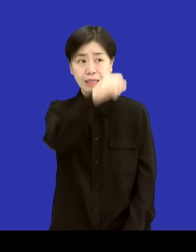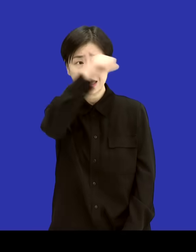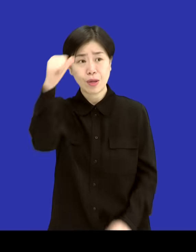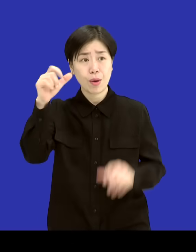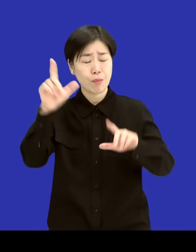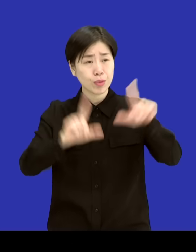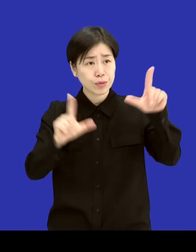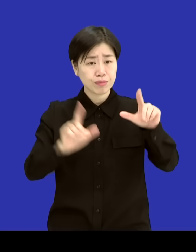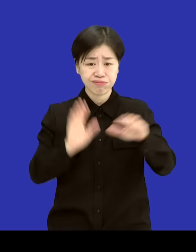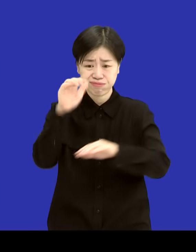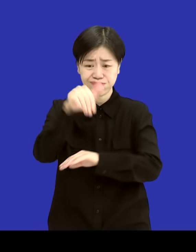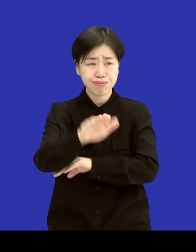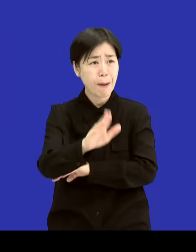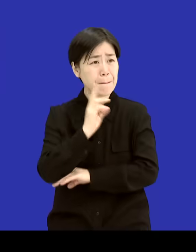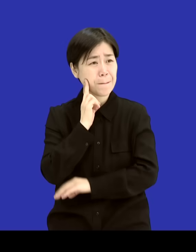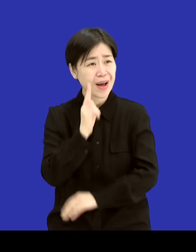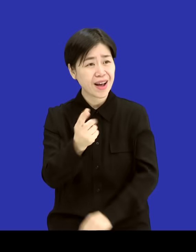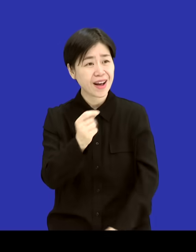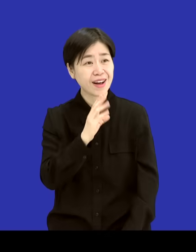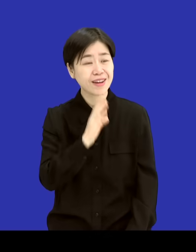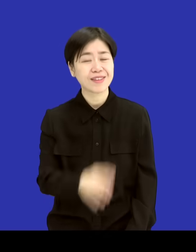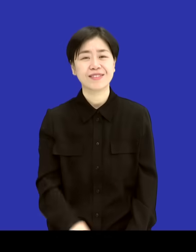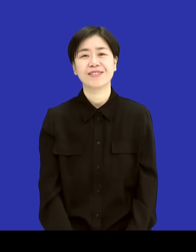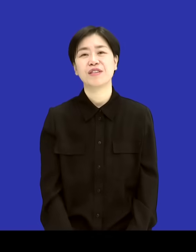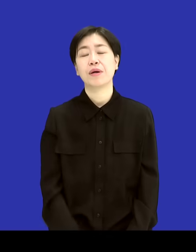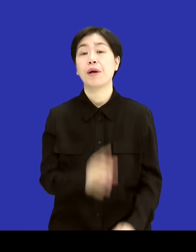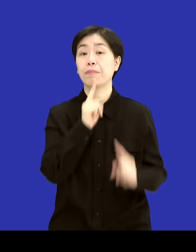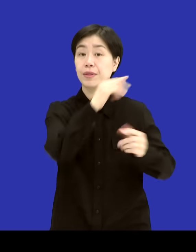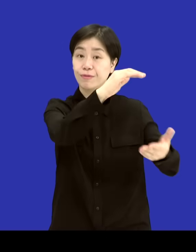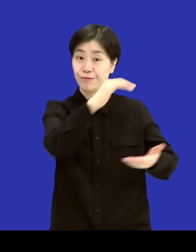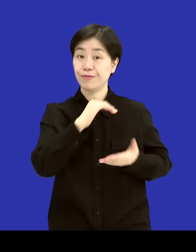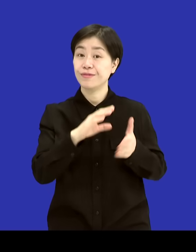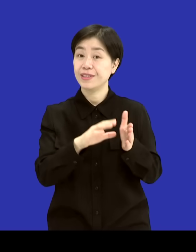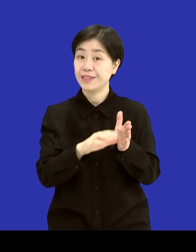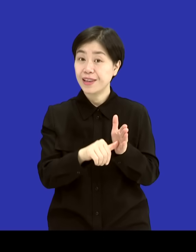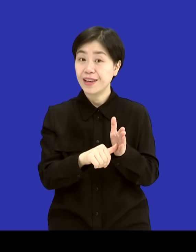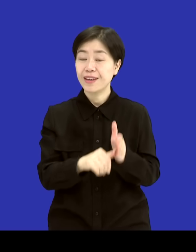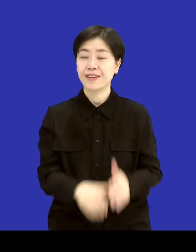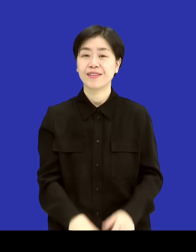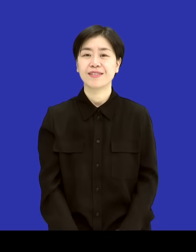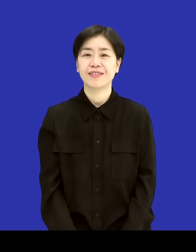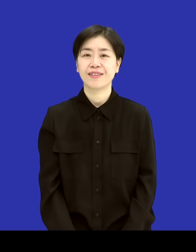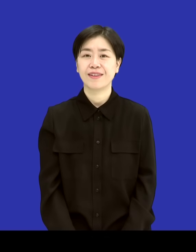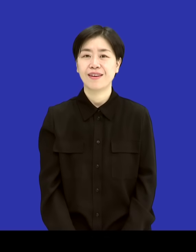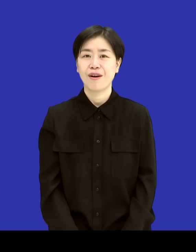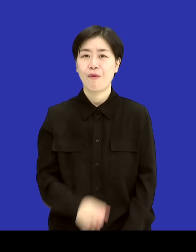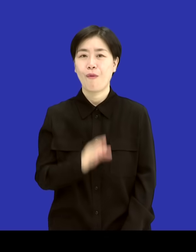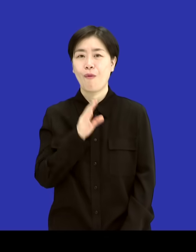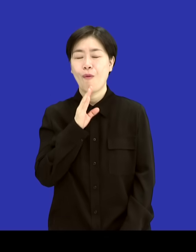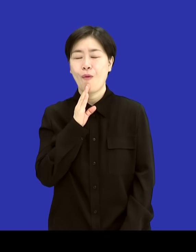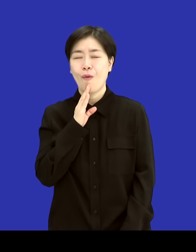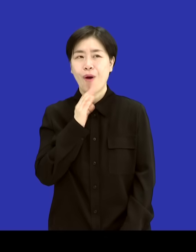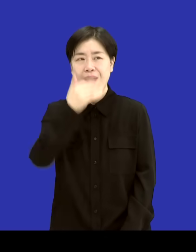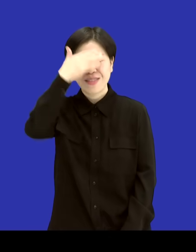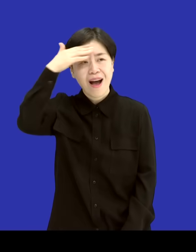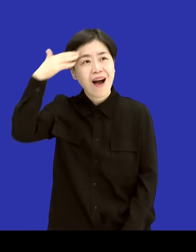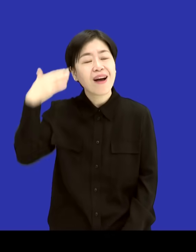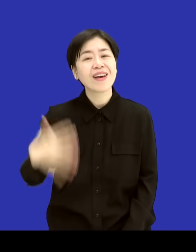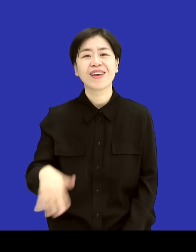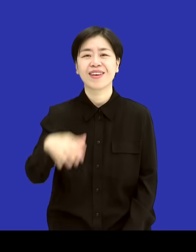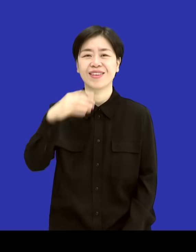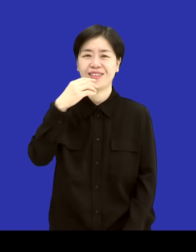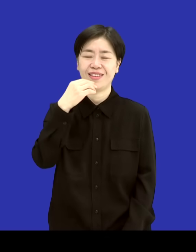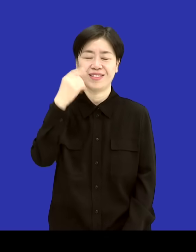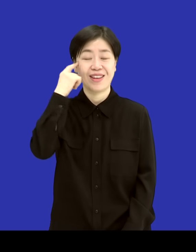먹어요. 맞아요. 아니 이렇게 말씀 들으면서 듣는 저희도 한 곱이 넘겼다 이런 마음으로 약간 휴